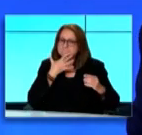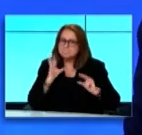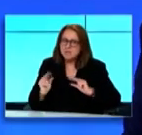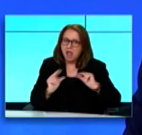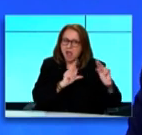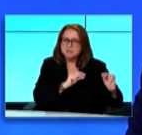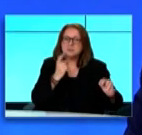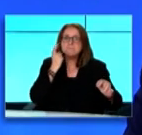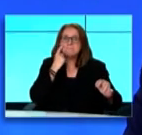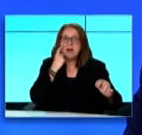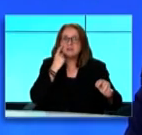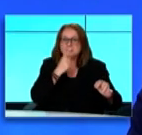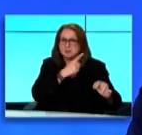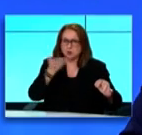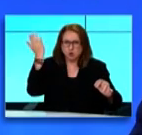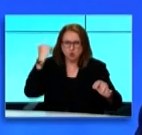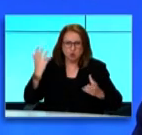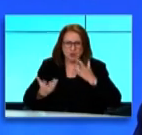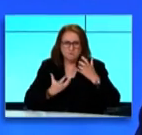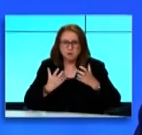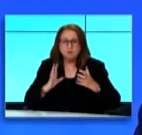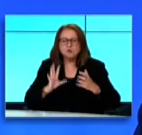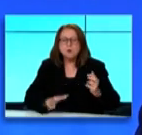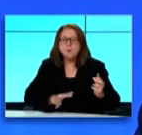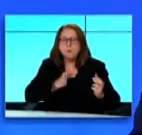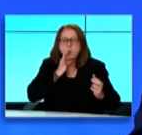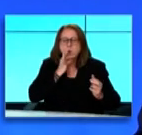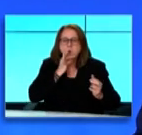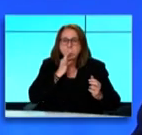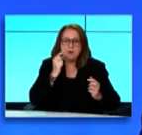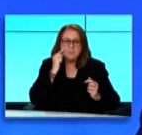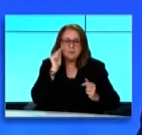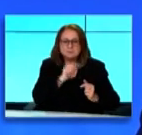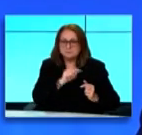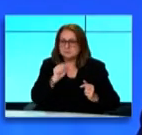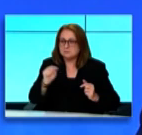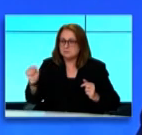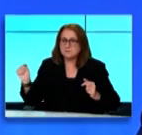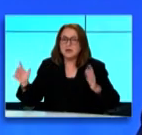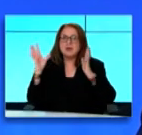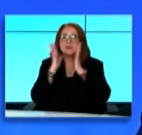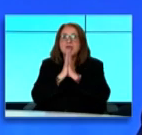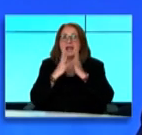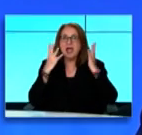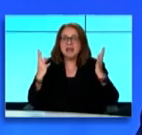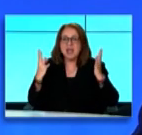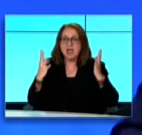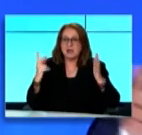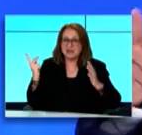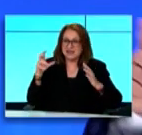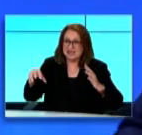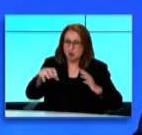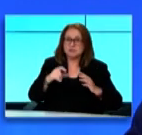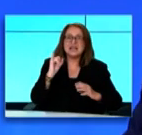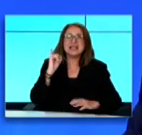παρέμβουμε για να μπορέσουμε ομιγέννητο να προστατεύσουμε αυτές τις κοινότητες με τον όσο δυνατόν πιο αποτελεσματικό τρόπο. Η